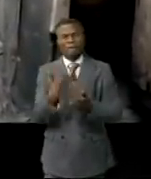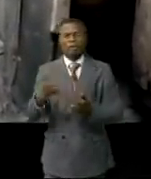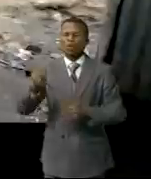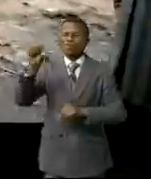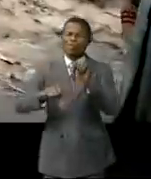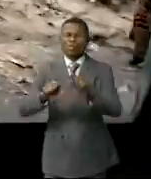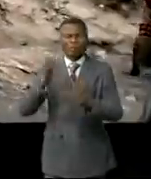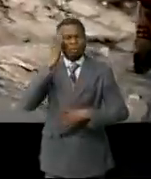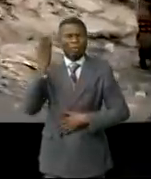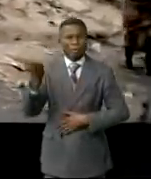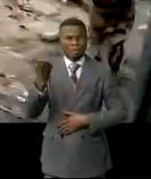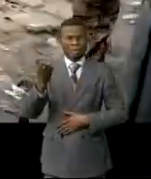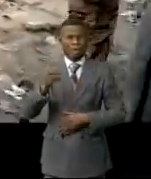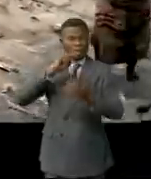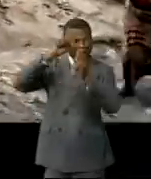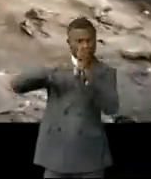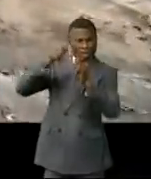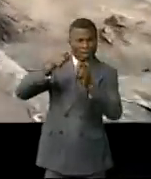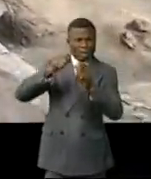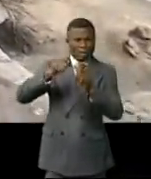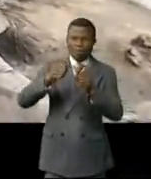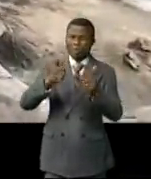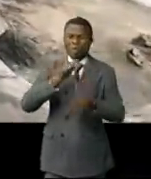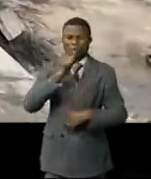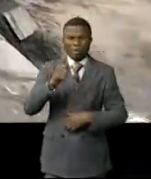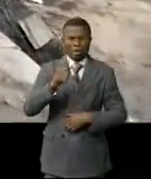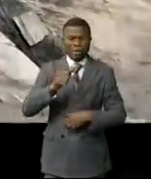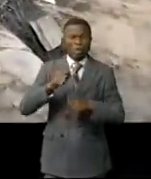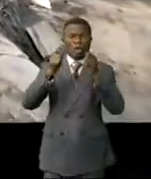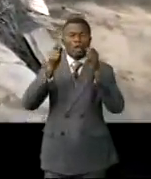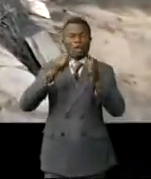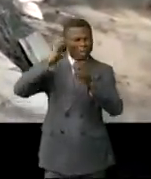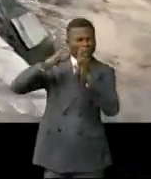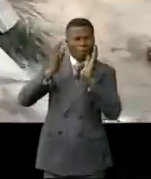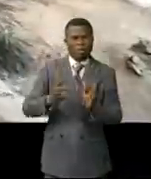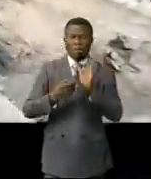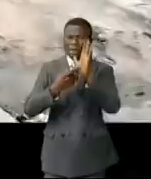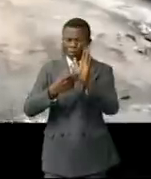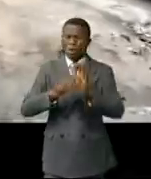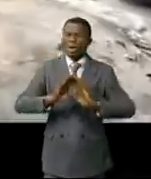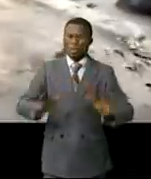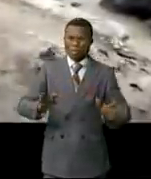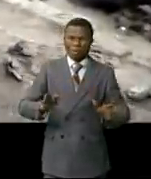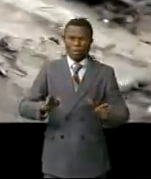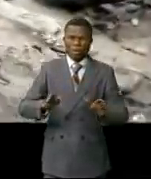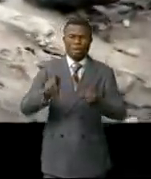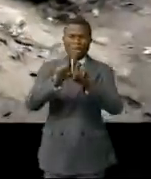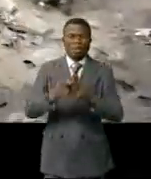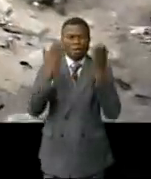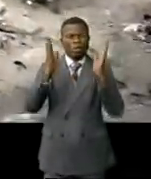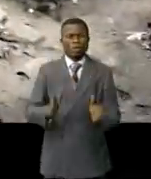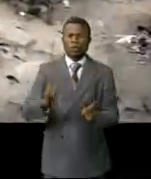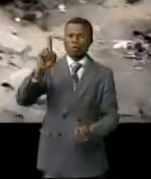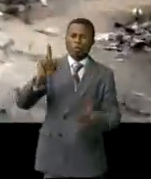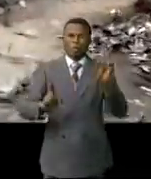fortune. Ici, la caméra n'est pas la bienvenue. Nos reporters se sont montrés persuasifs et les rares étudiants ont